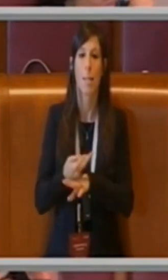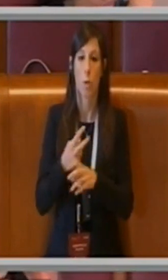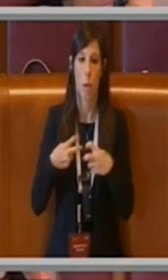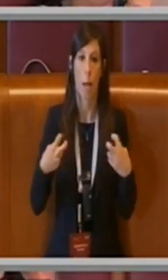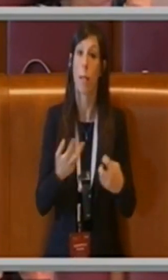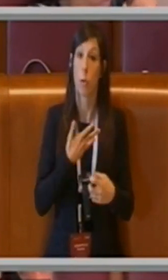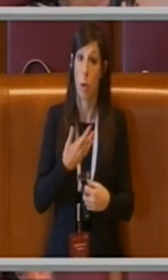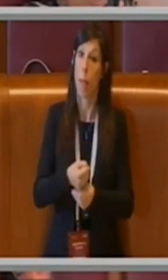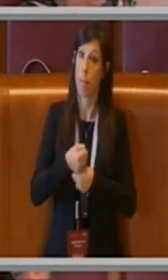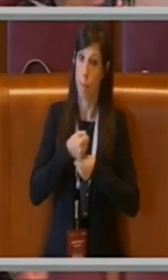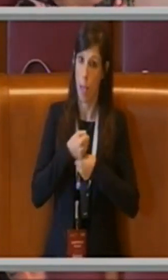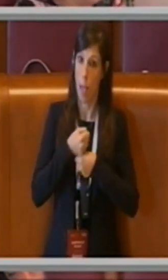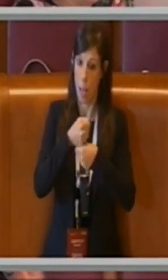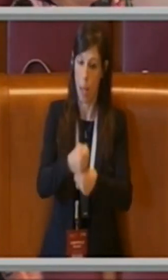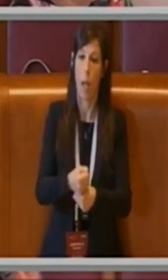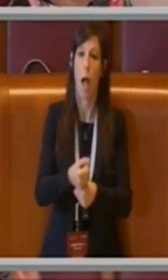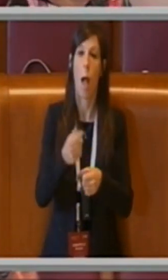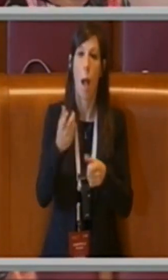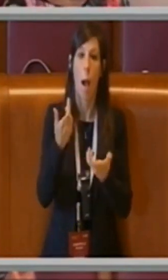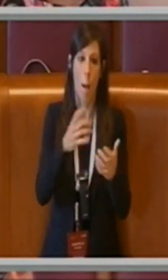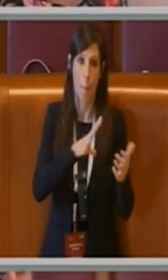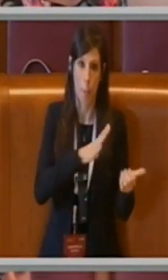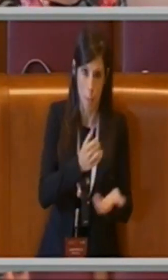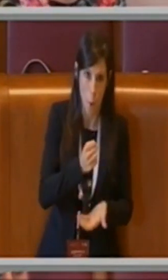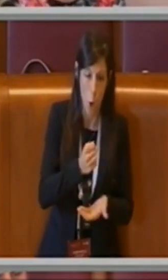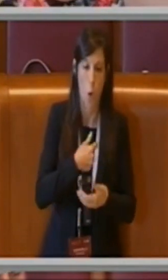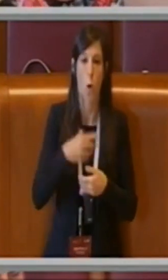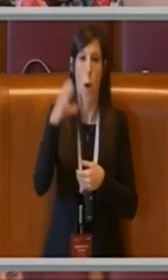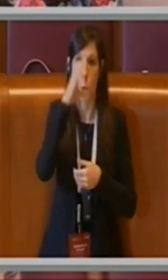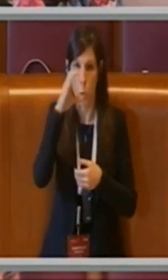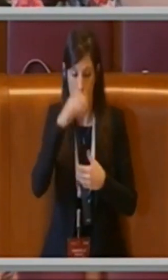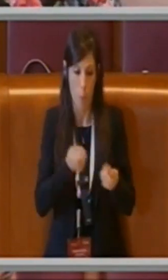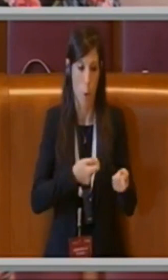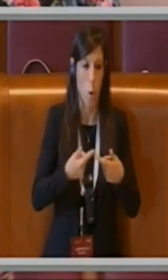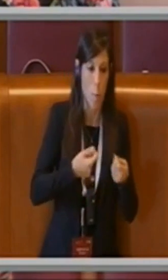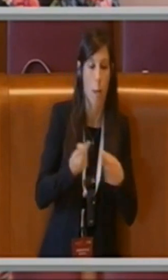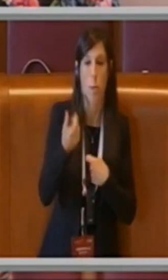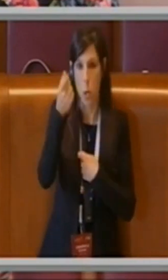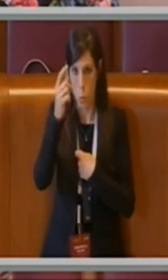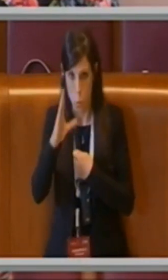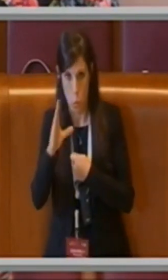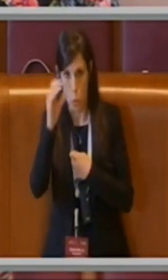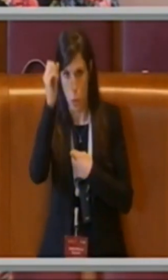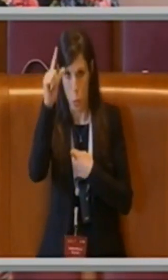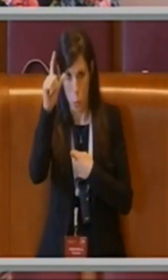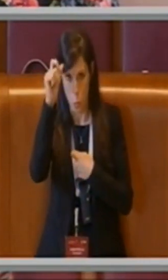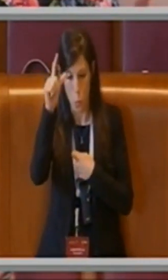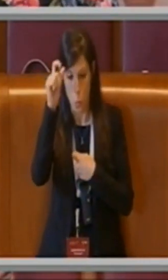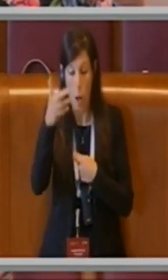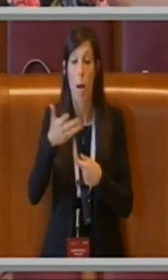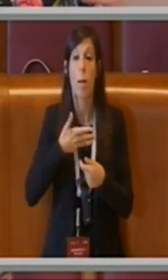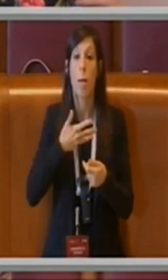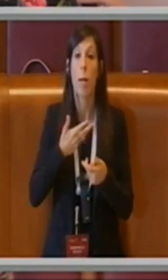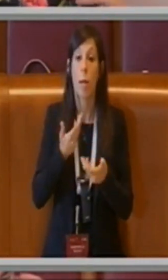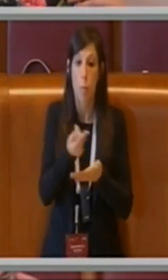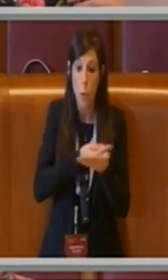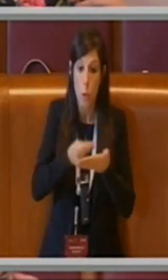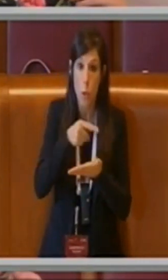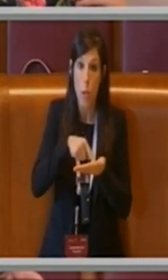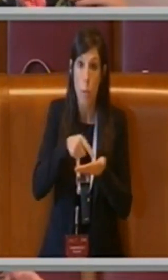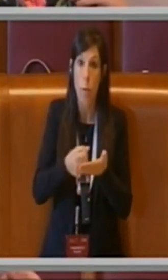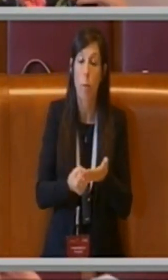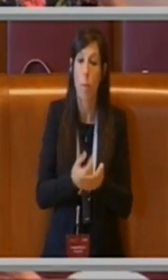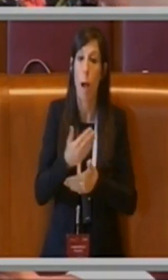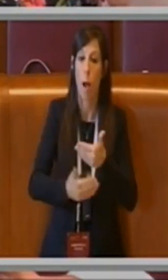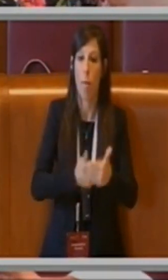al patrimonio, al turismo, al commercio, alla cultura, che sviluppino questo progetto. Quali